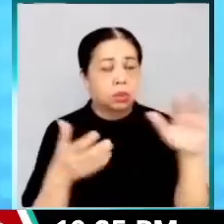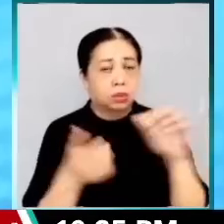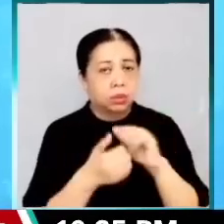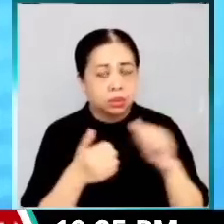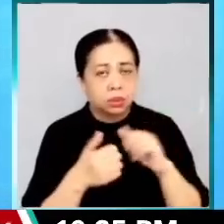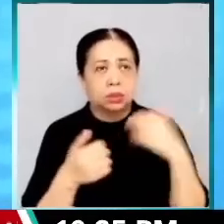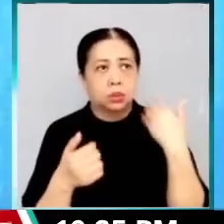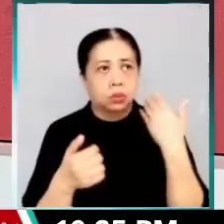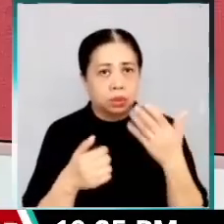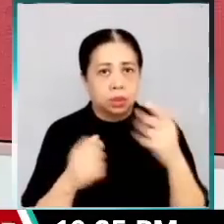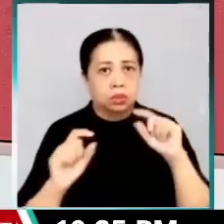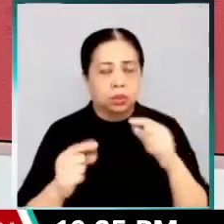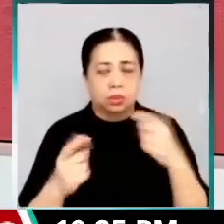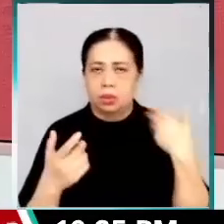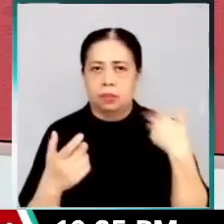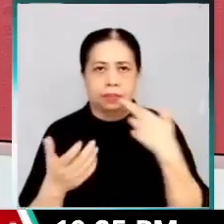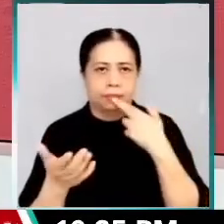lindol.